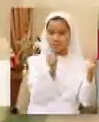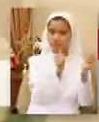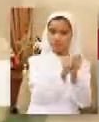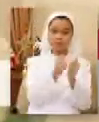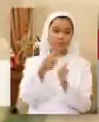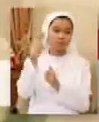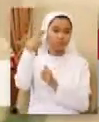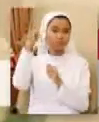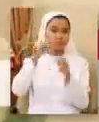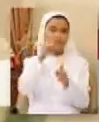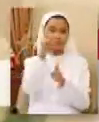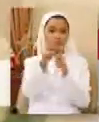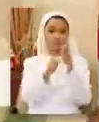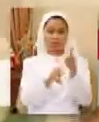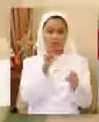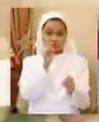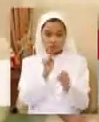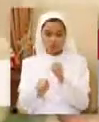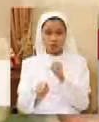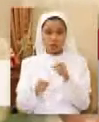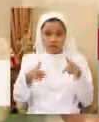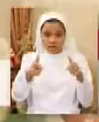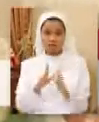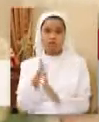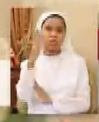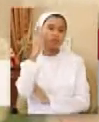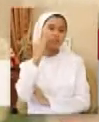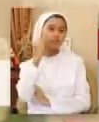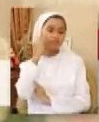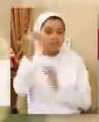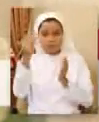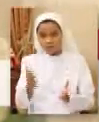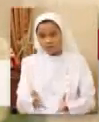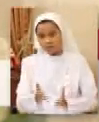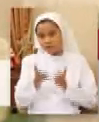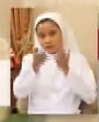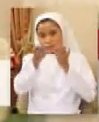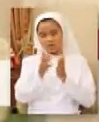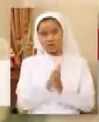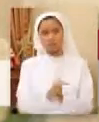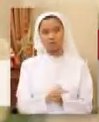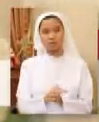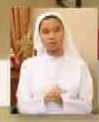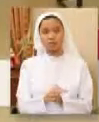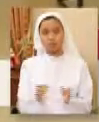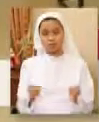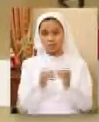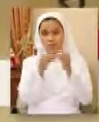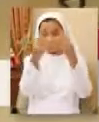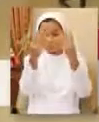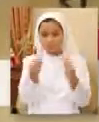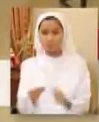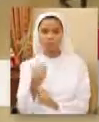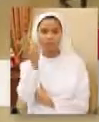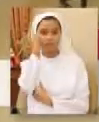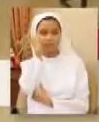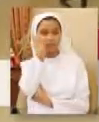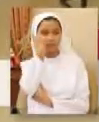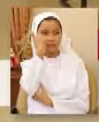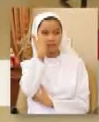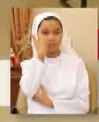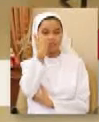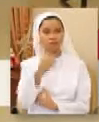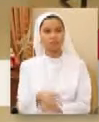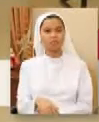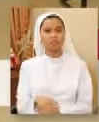Parang at least medyo maano man sila. Matastas man sila. Tapos... mawawala kunti yung pagiging shy. Oo. Sino